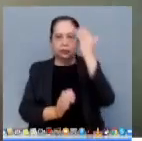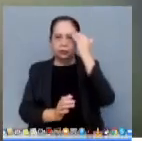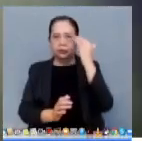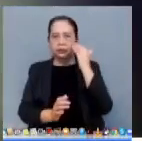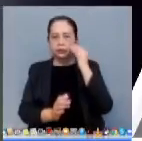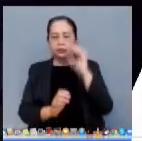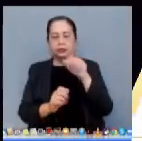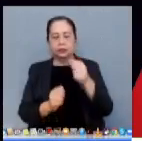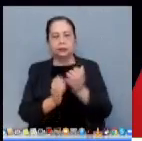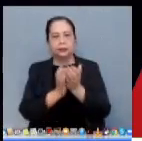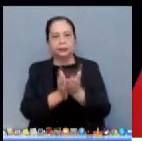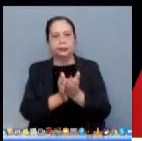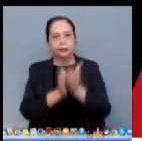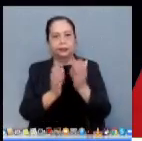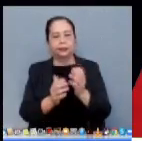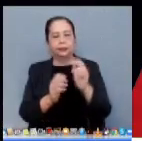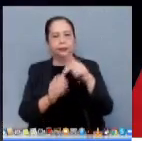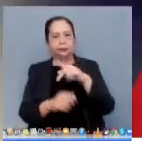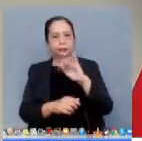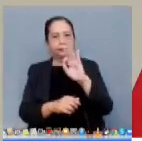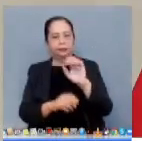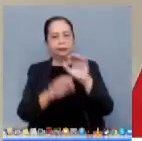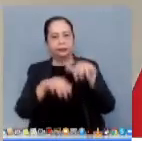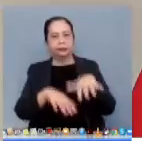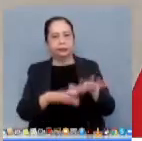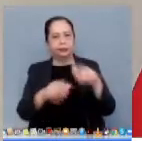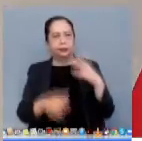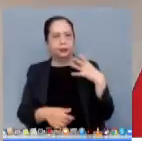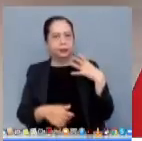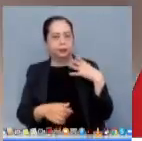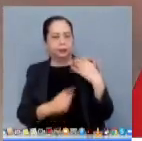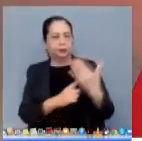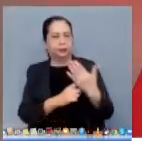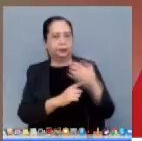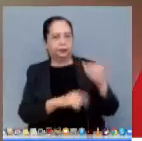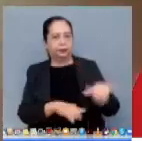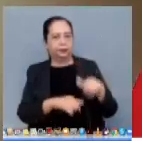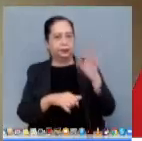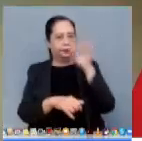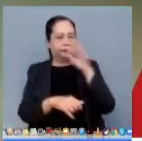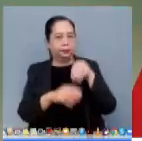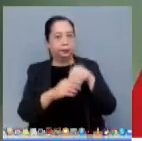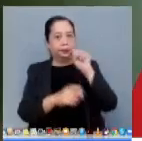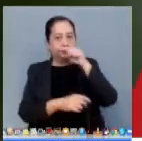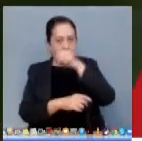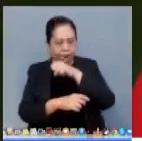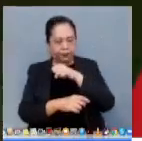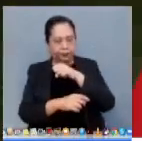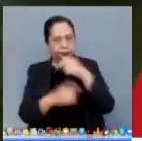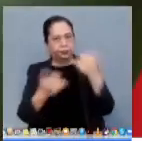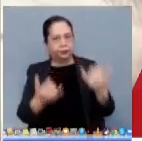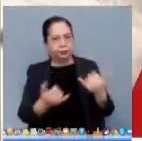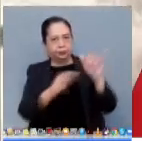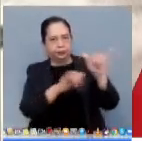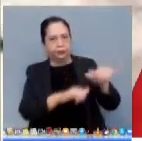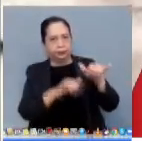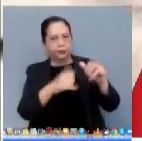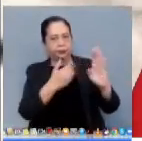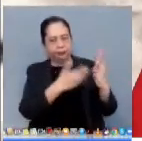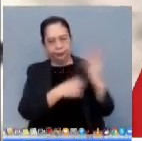Ayon sa OWA, hinihintay na lang nilang matapos ang quarantine period ng mga Pinoy na nasa Taiwan pangayon bago sila pauwiin sa